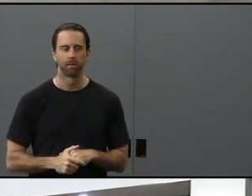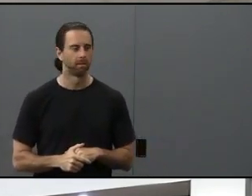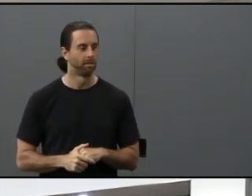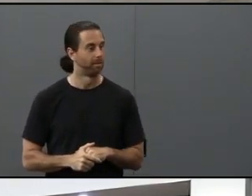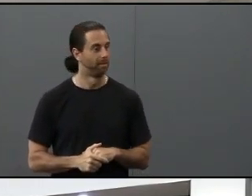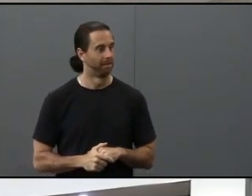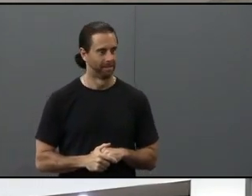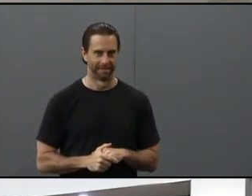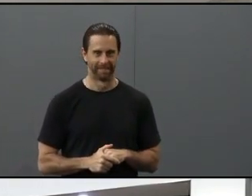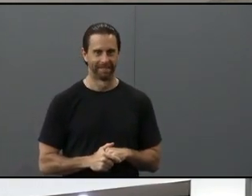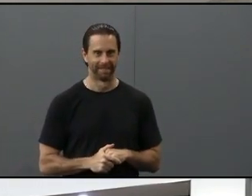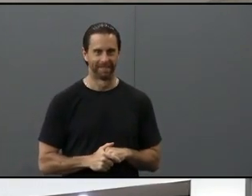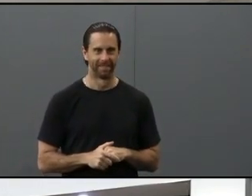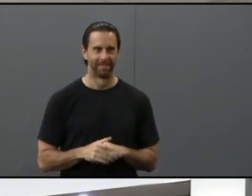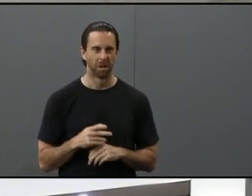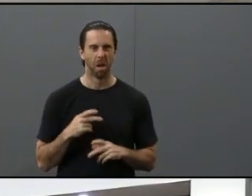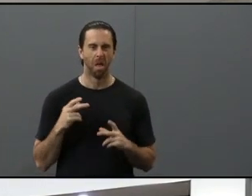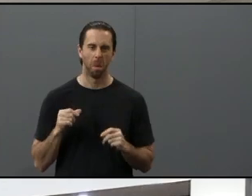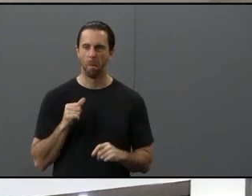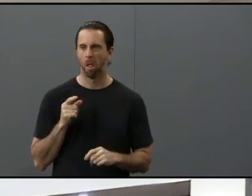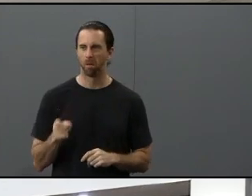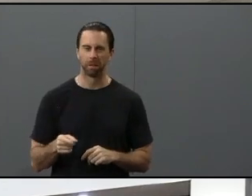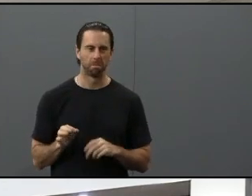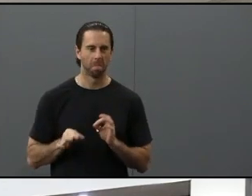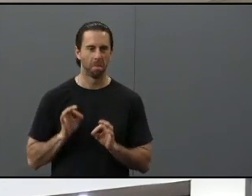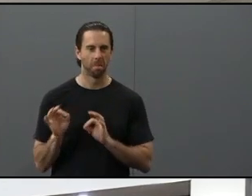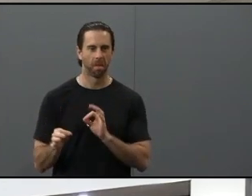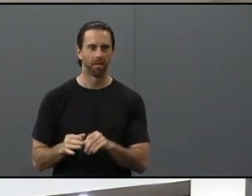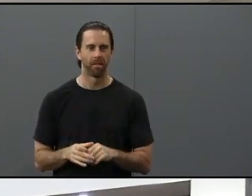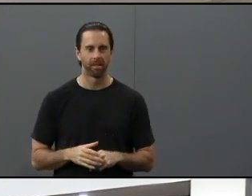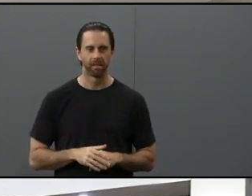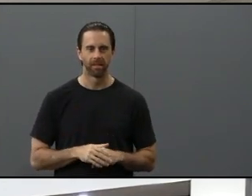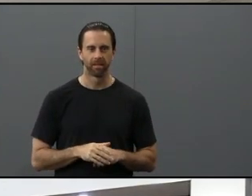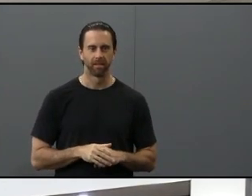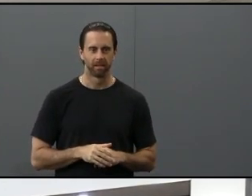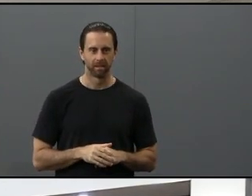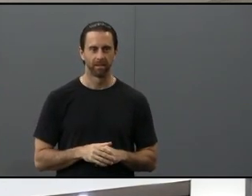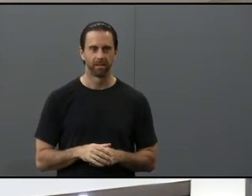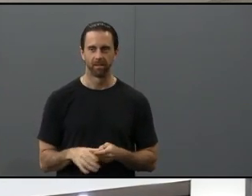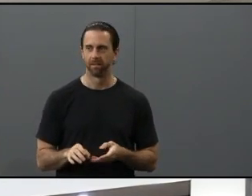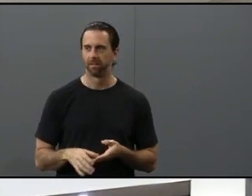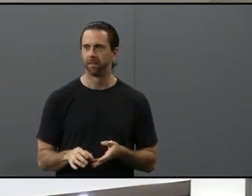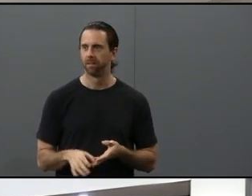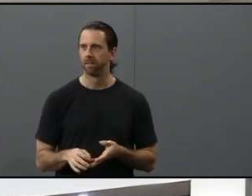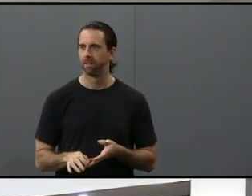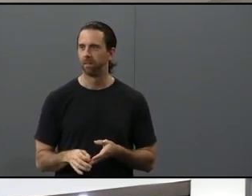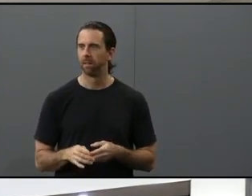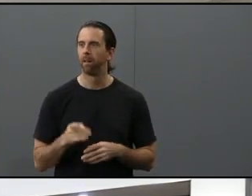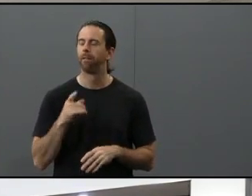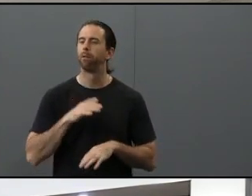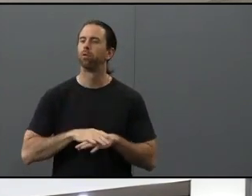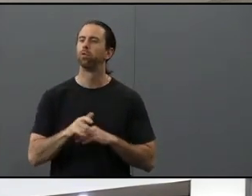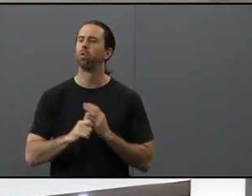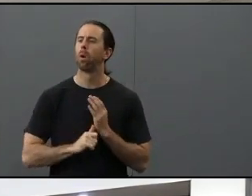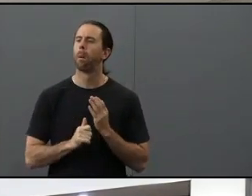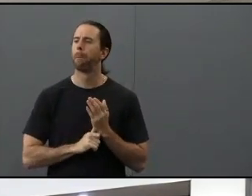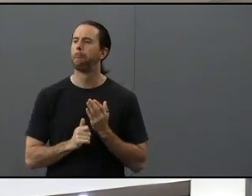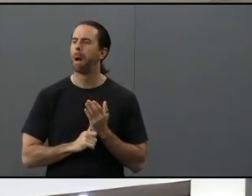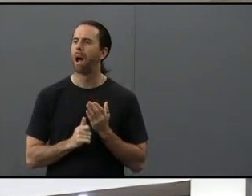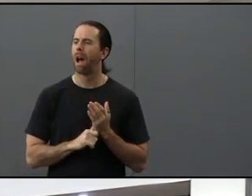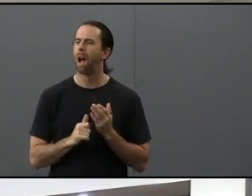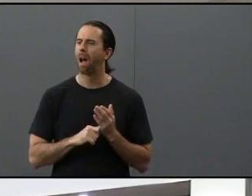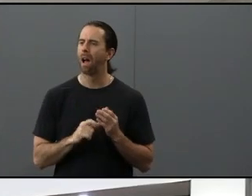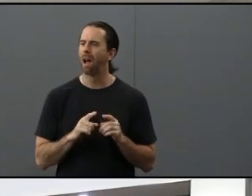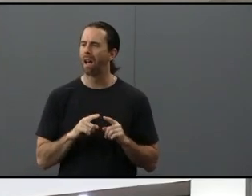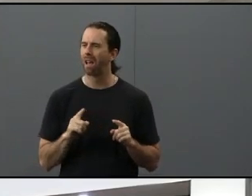Langlois pour venir à séance extraordinaire vous l'avez peut-être annoncé le 21 juin mais ce qui au le document j'ai pris